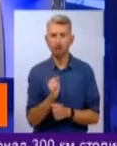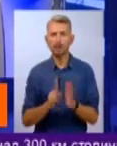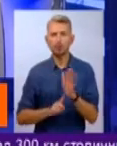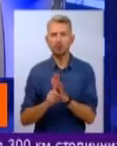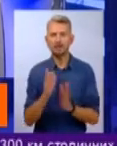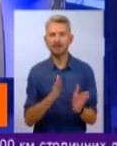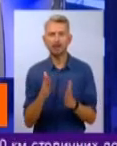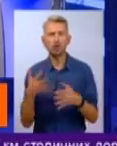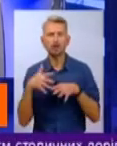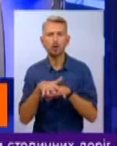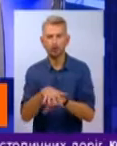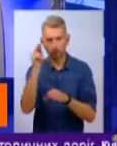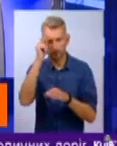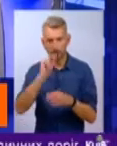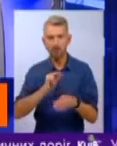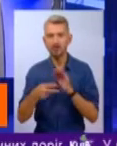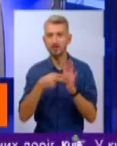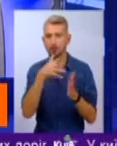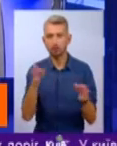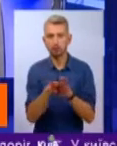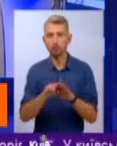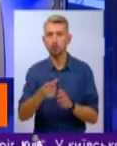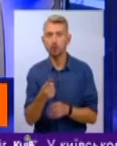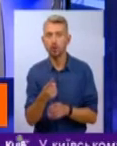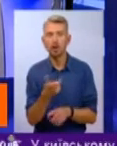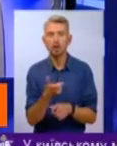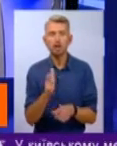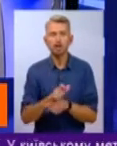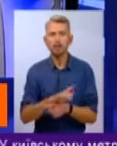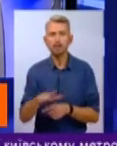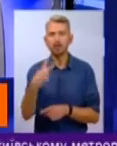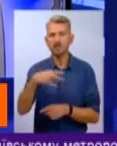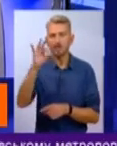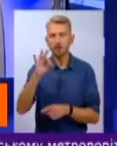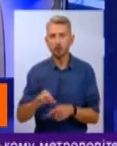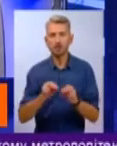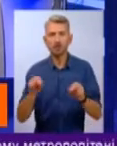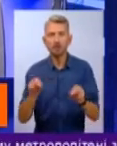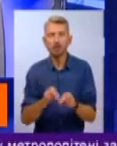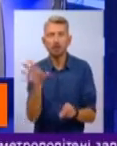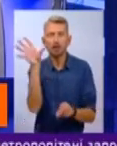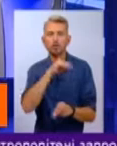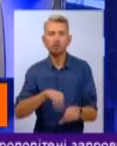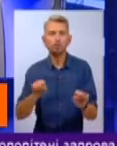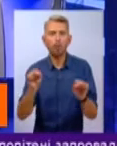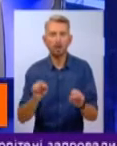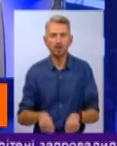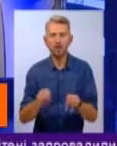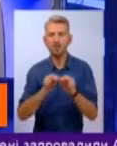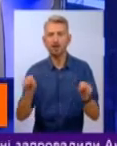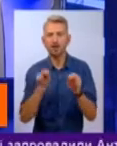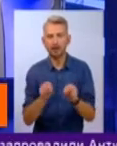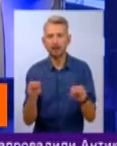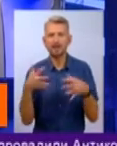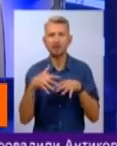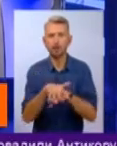навчання, через 7 рік це закрили. Чому? Бо не більше 20% вчителів змогли викладати